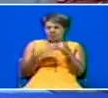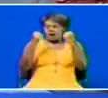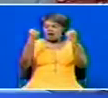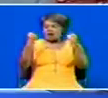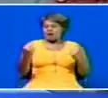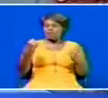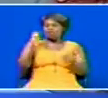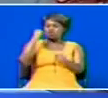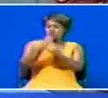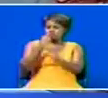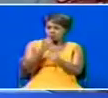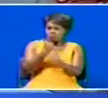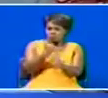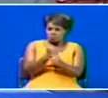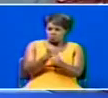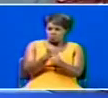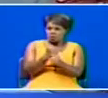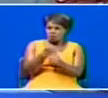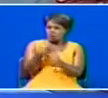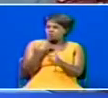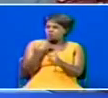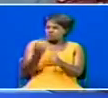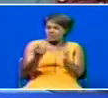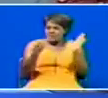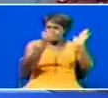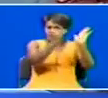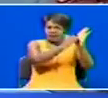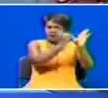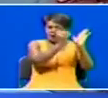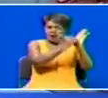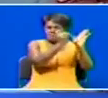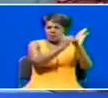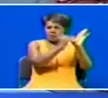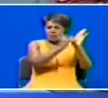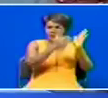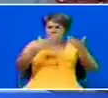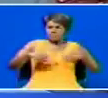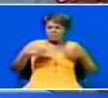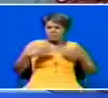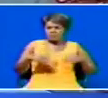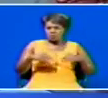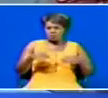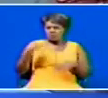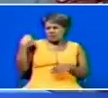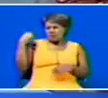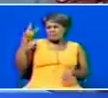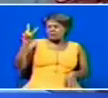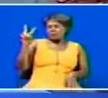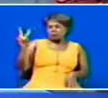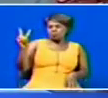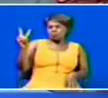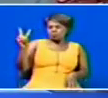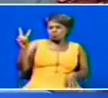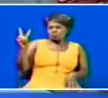difficult task to convince the Kamba nation to play the second fiddle